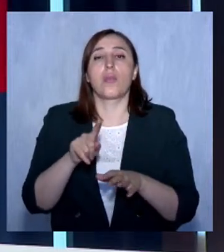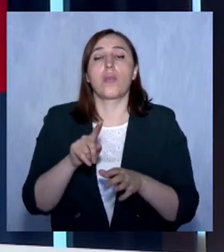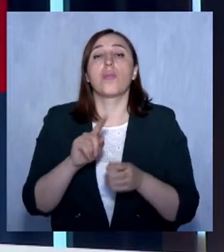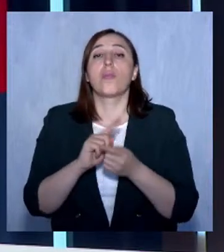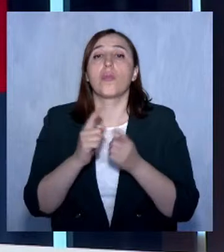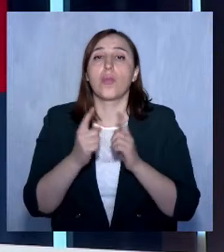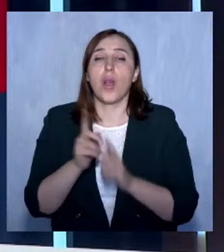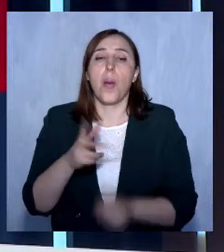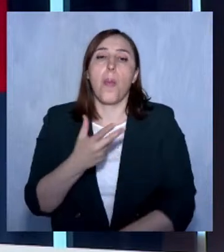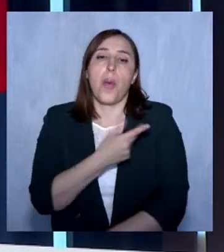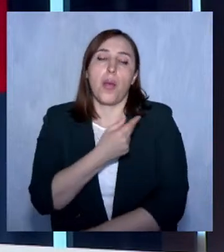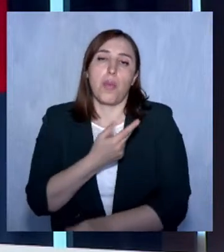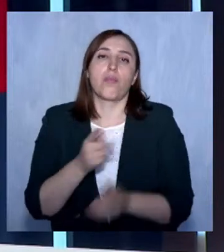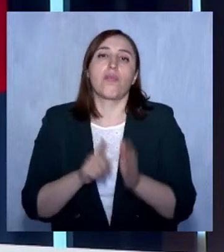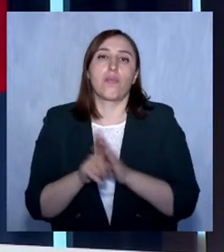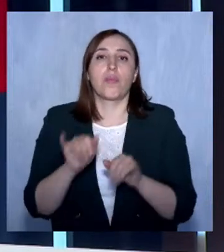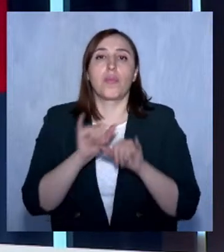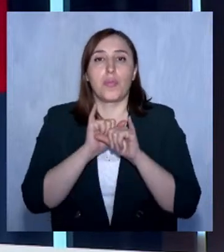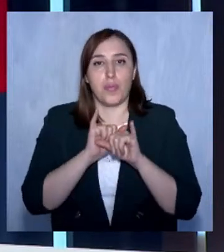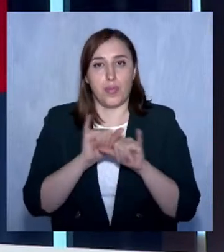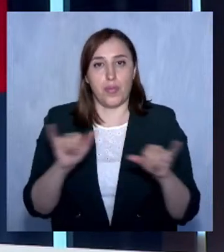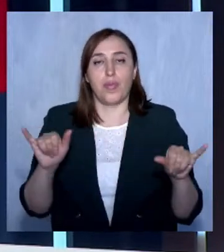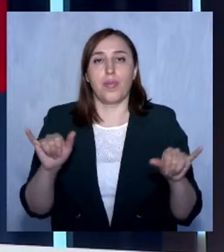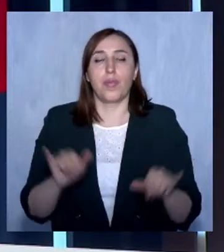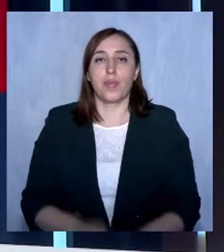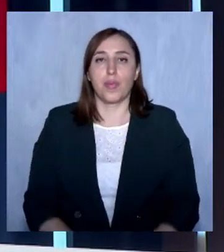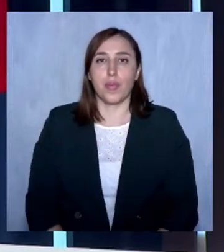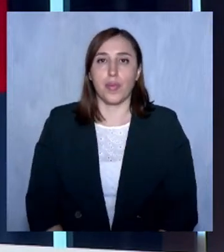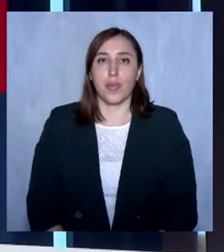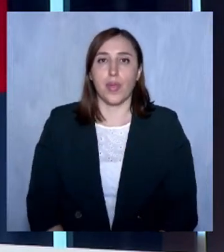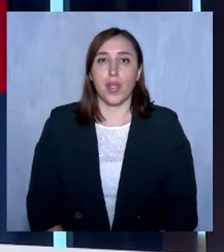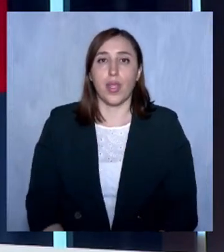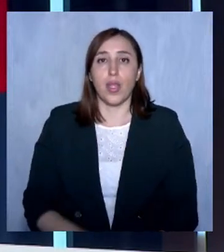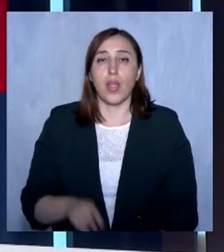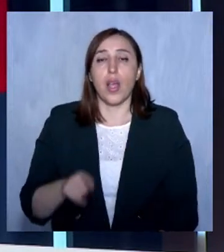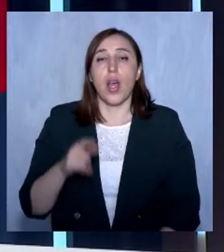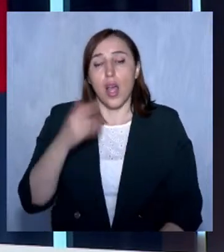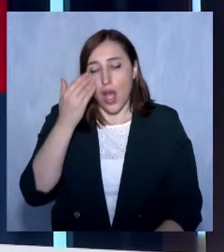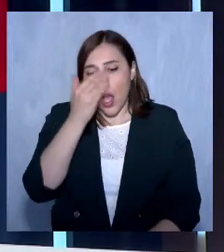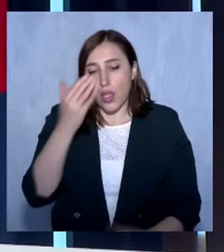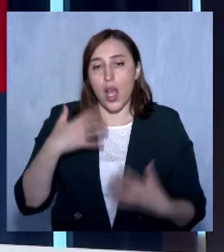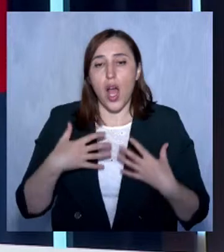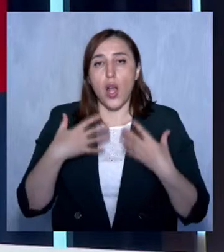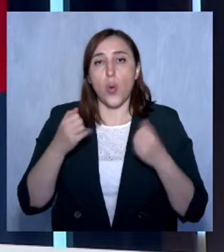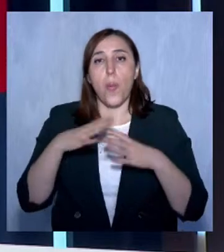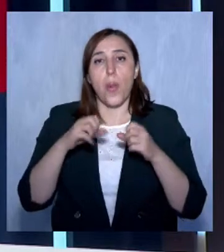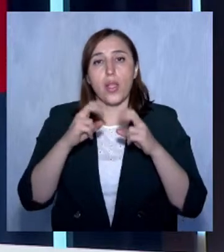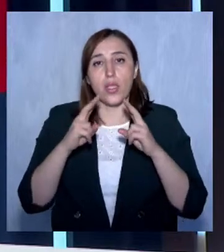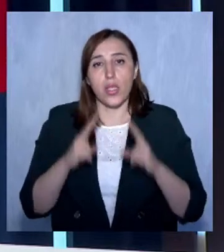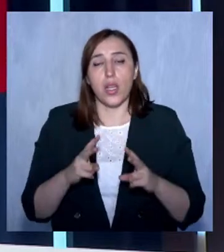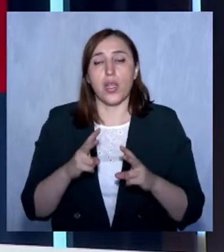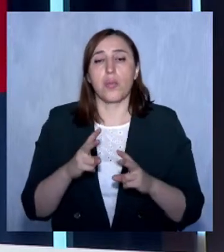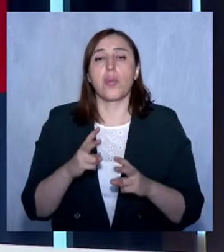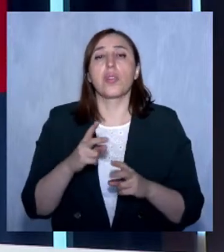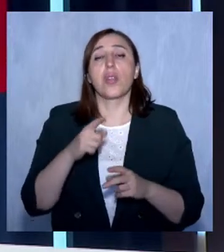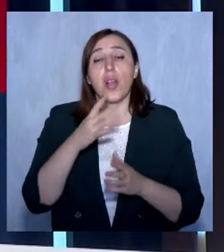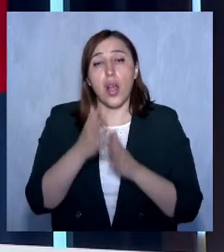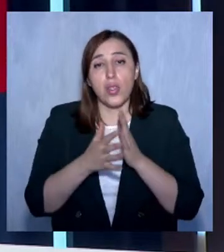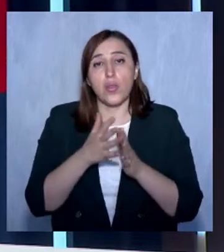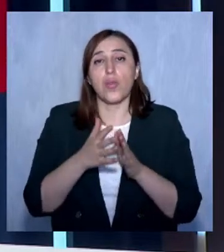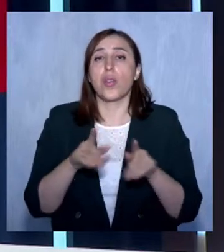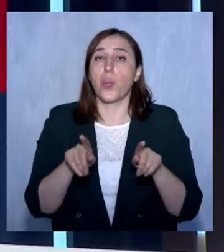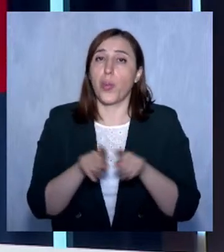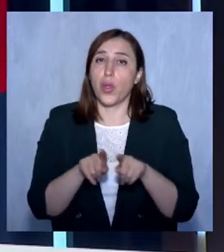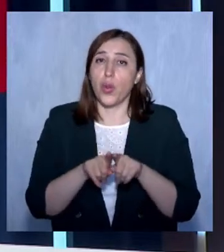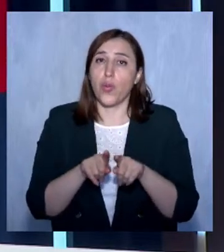պատվաստվածների թիվը Հայաստանում իվերջոպոքրինչ աջել է։ Հանրային առողջության վասնագետները մինչ տար նկատում են, որ այն ու